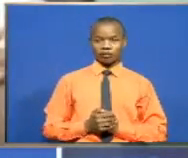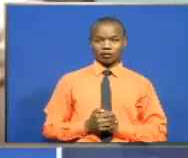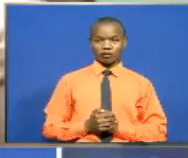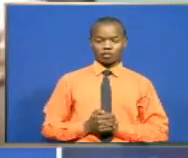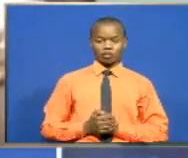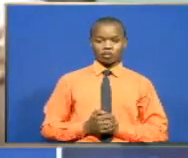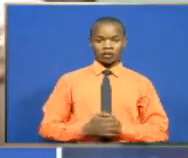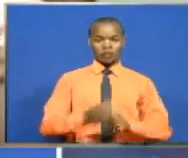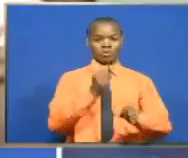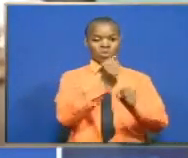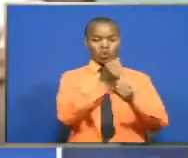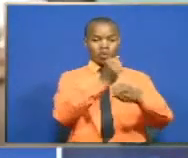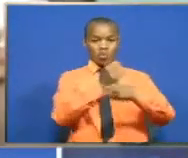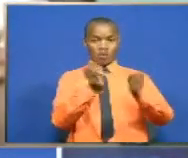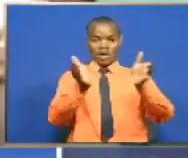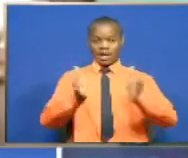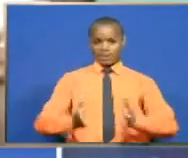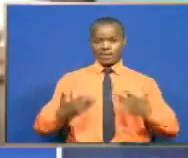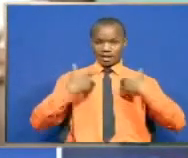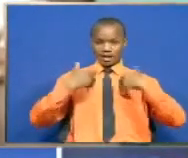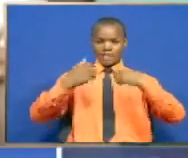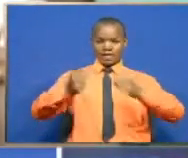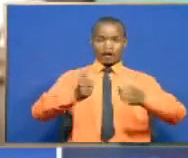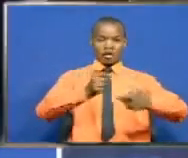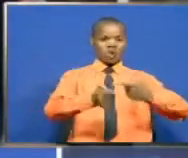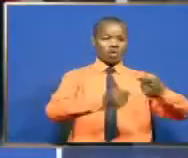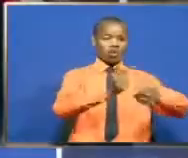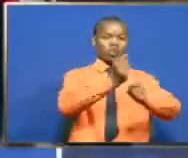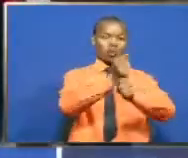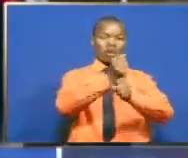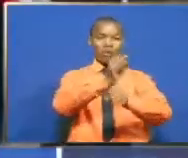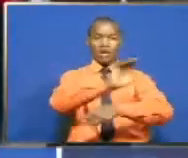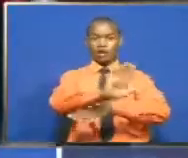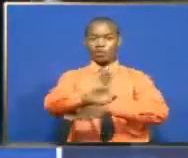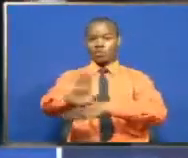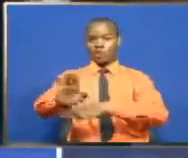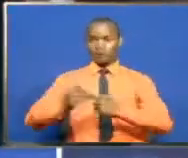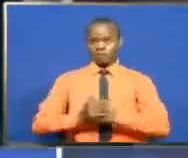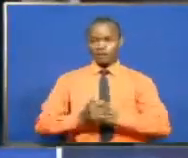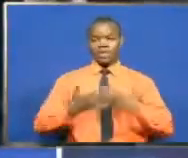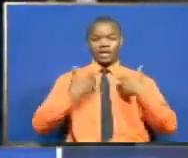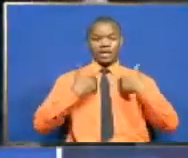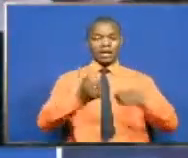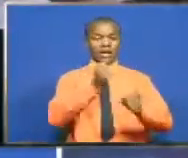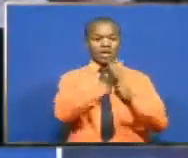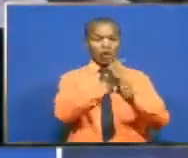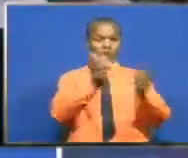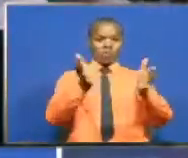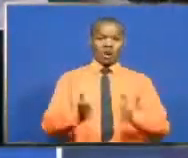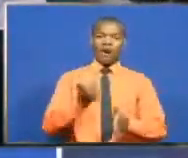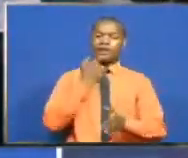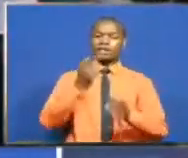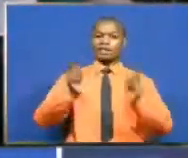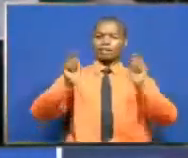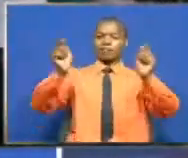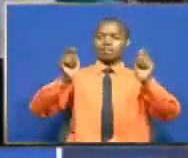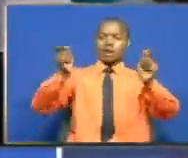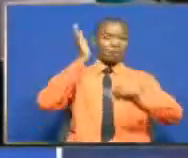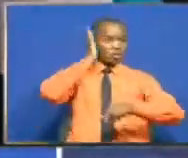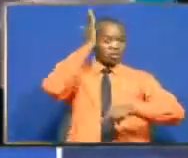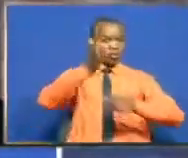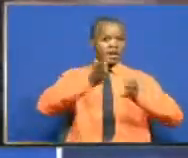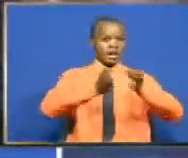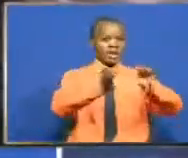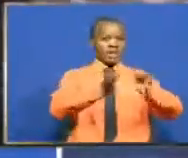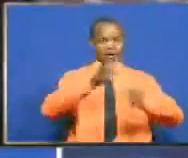wafanyikazi wa idara ya afya waendelee na kazi yao. The health workers have vowed to down their tools should the government fail to meet the